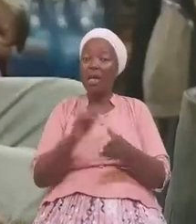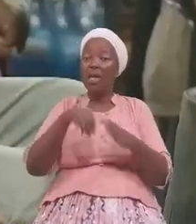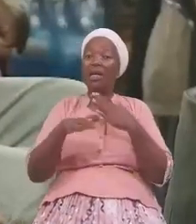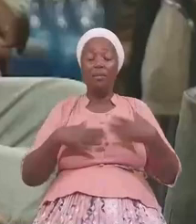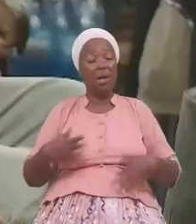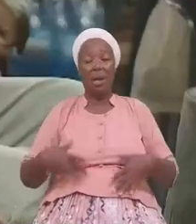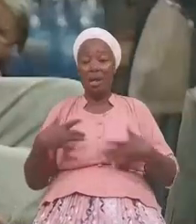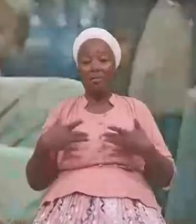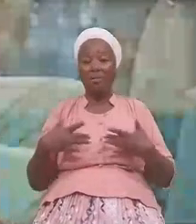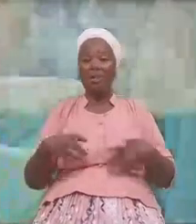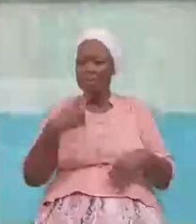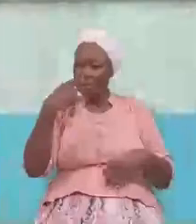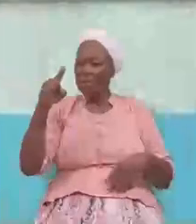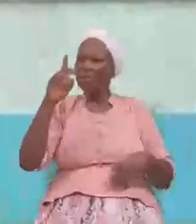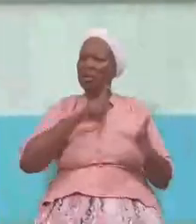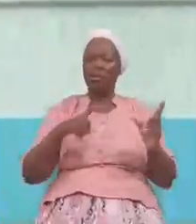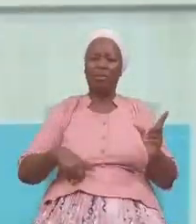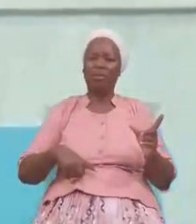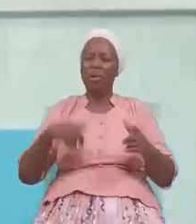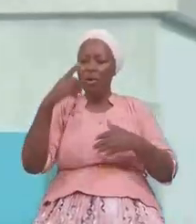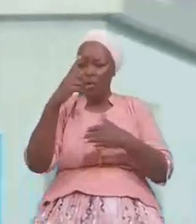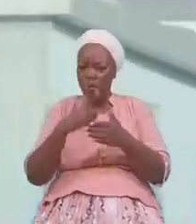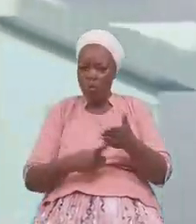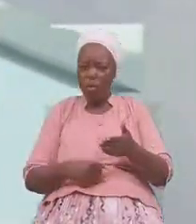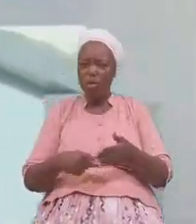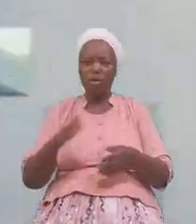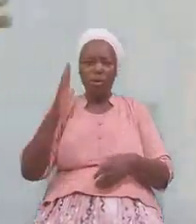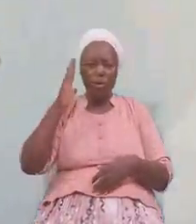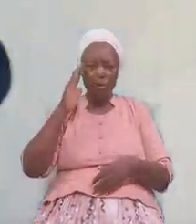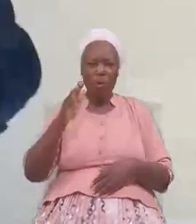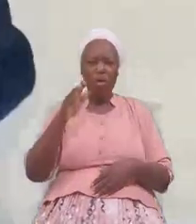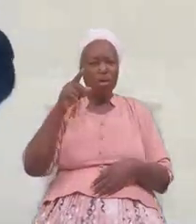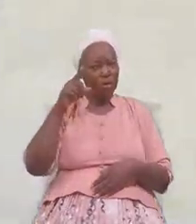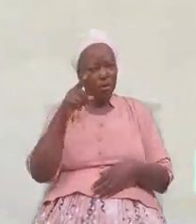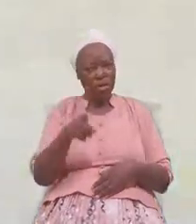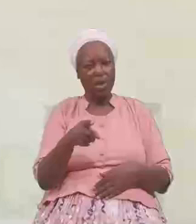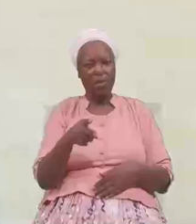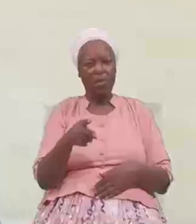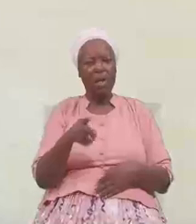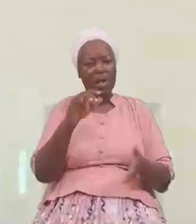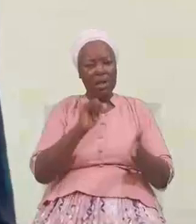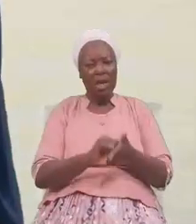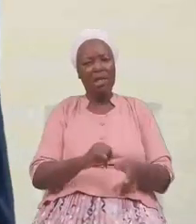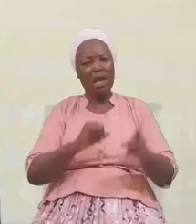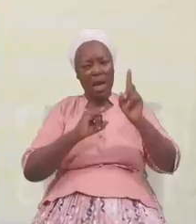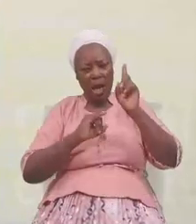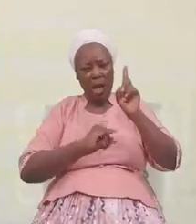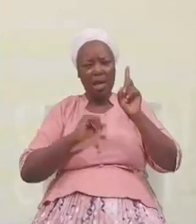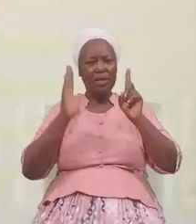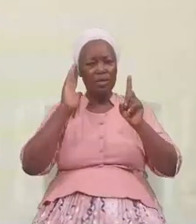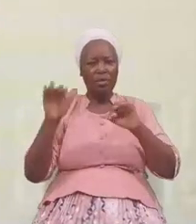ça. Que veux-tu que je te fasse?